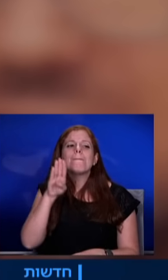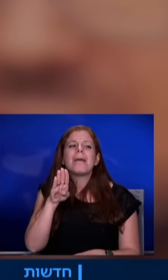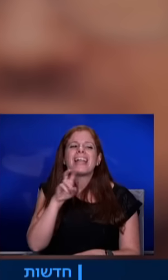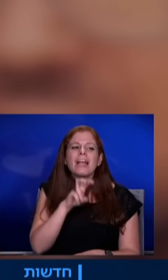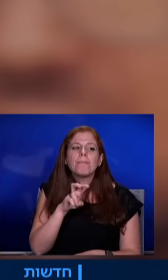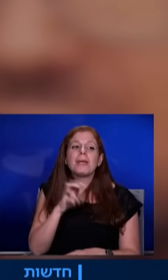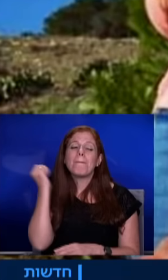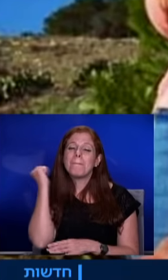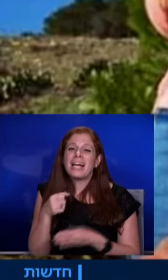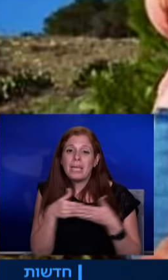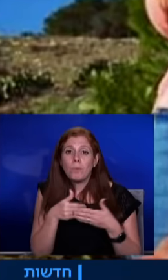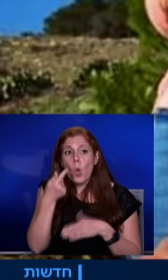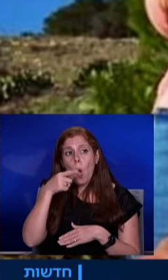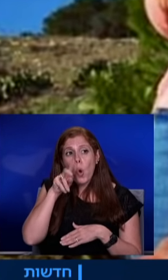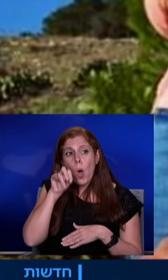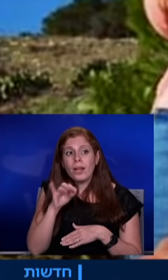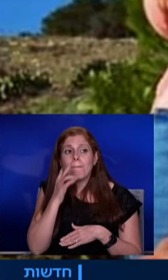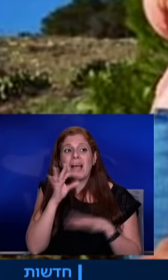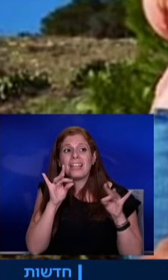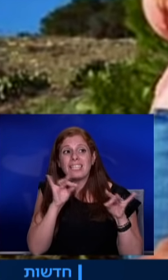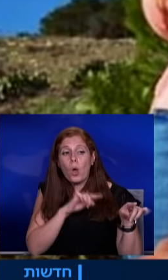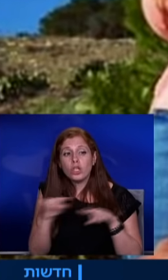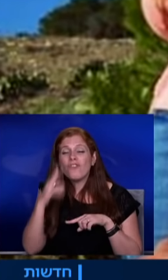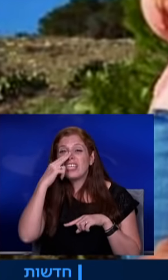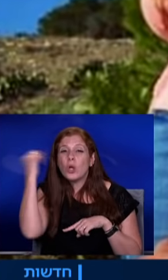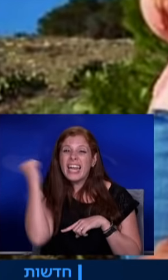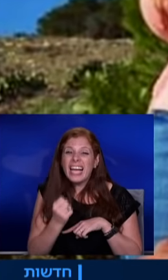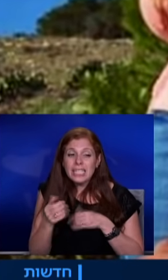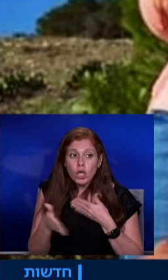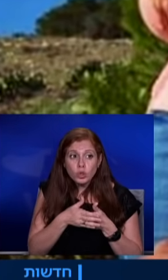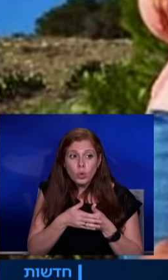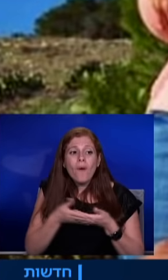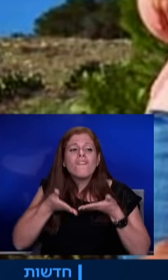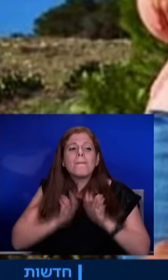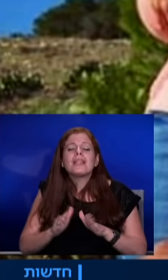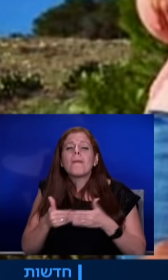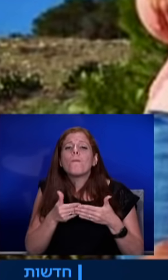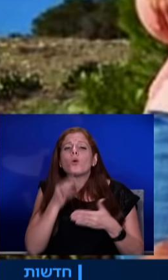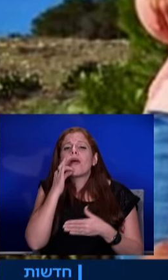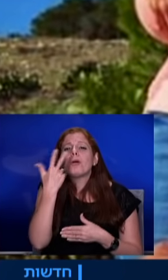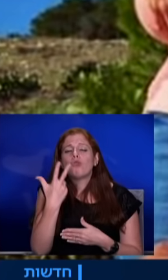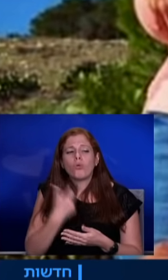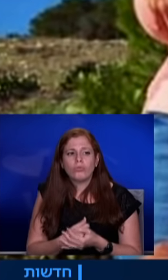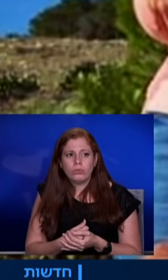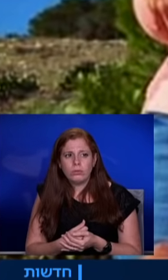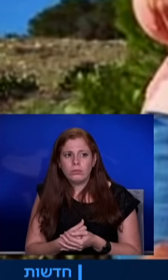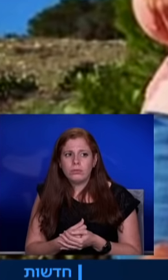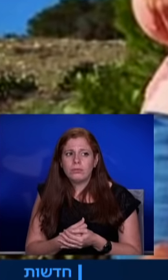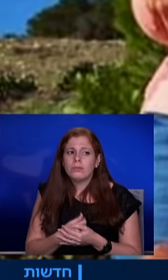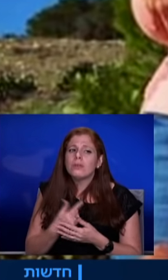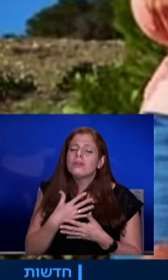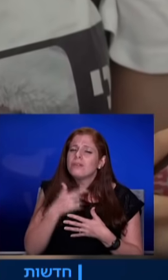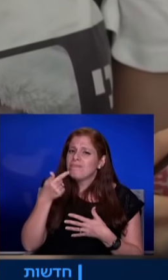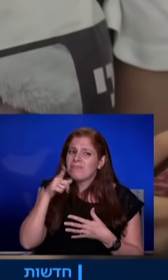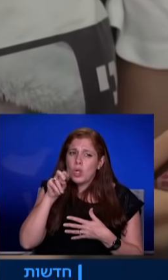10 חודשים, בניסיון רצח אשתו לירון וביתם הפעוטה בת 3. חסרונה של גוני מורגש בכל